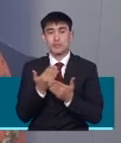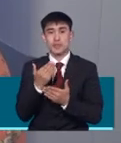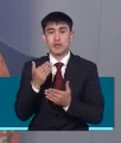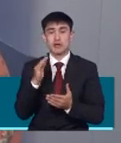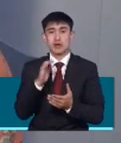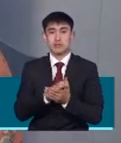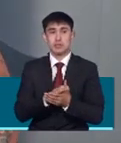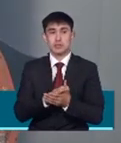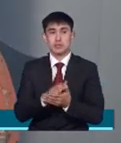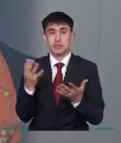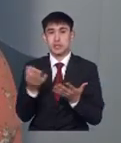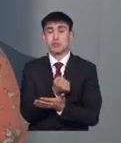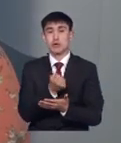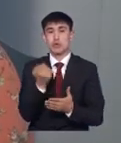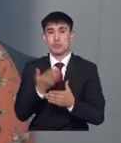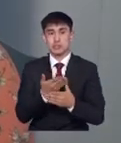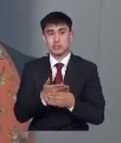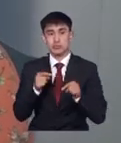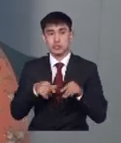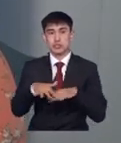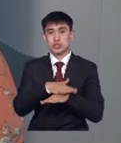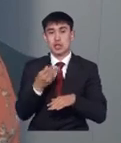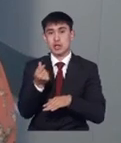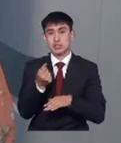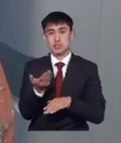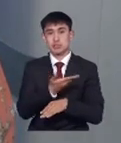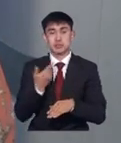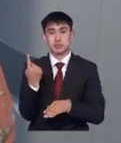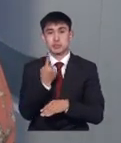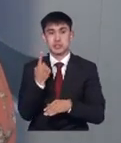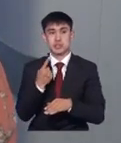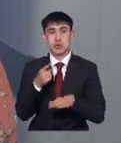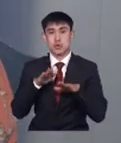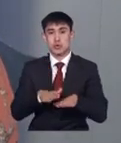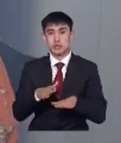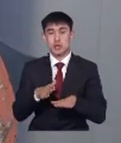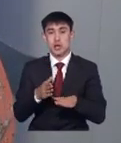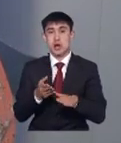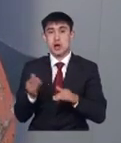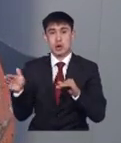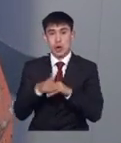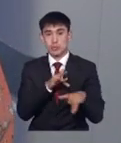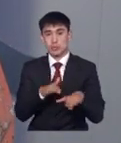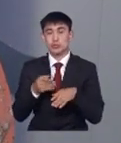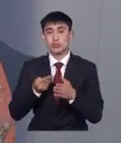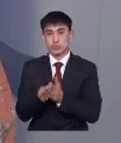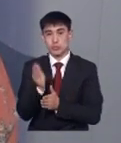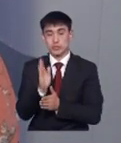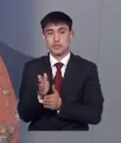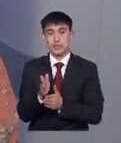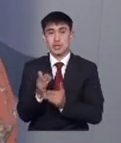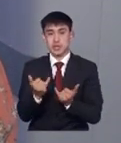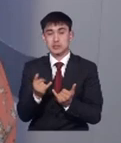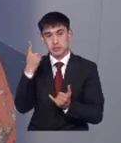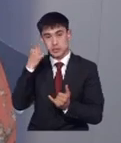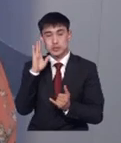таныстықтарды табуға көмектесті. Және де бұл жерден жиналған қаражат бізге әрине бірінші орында ол қайырымдылыққа жұмсалмақ. Осы соңғы кезде болып жатқан